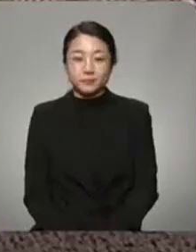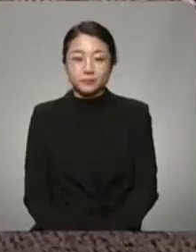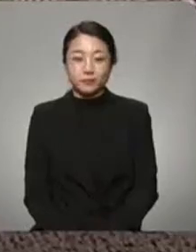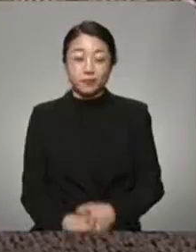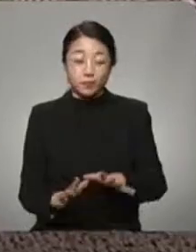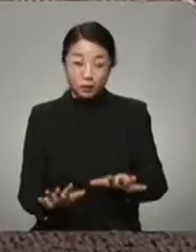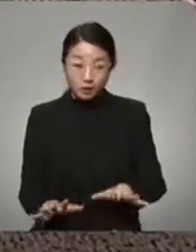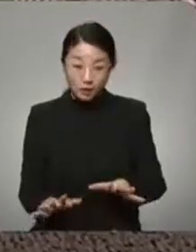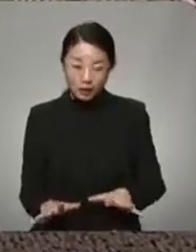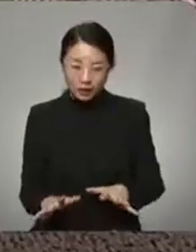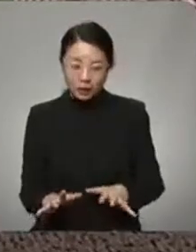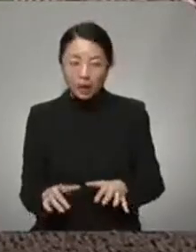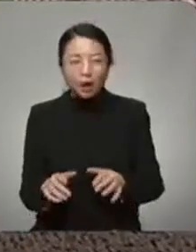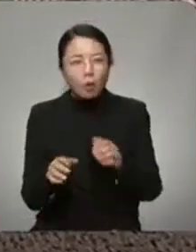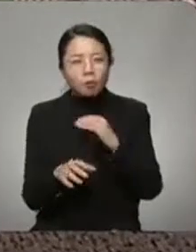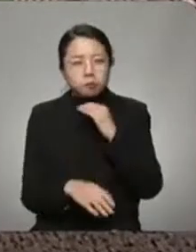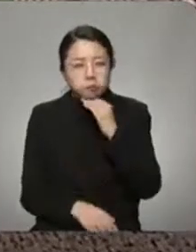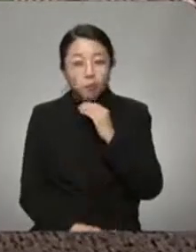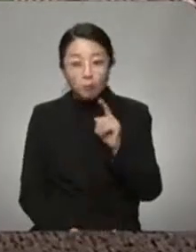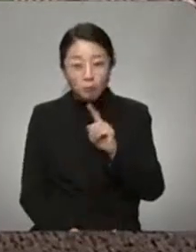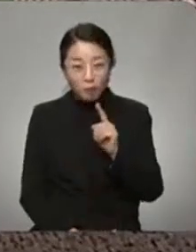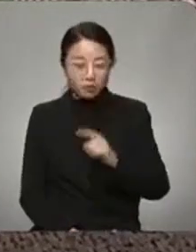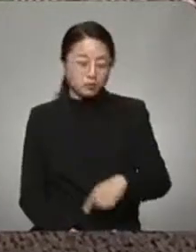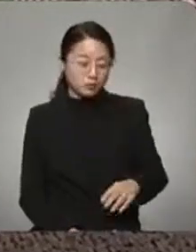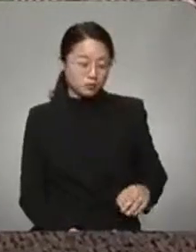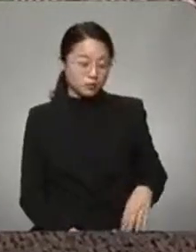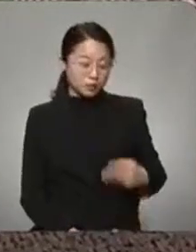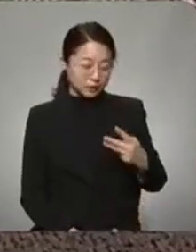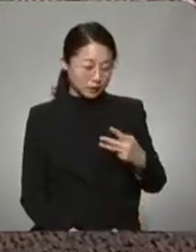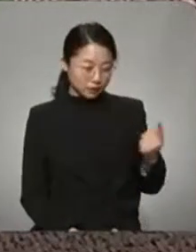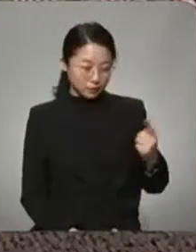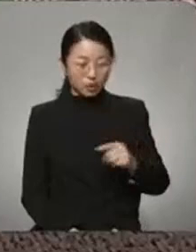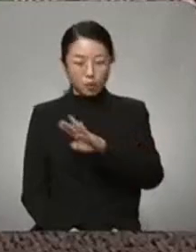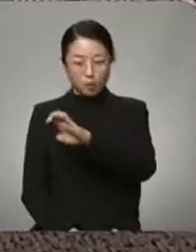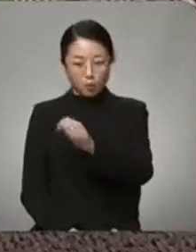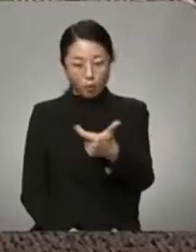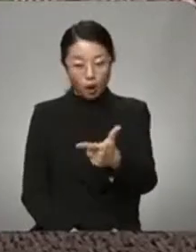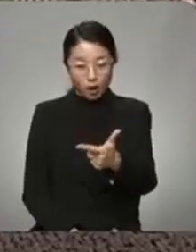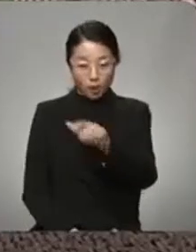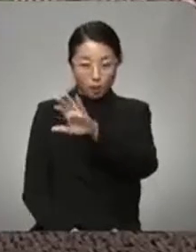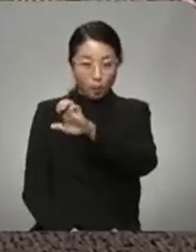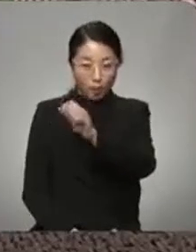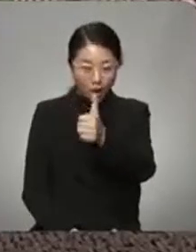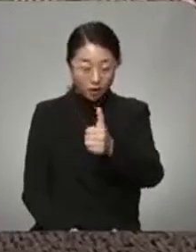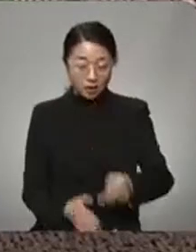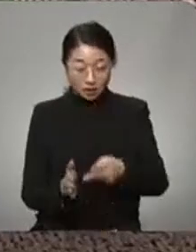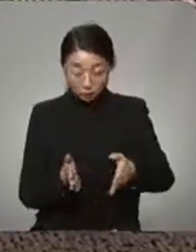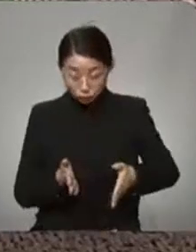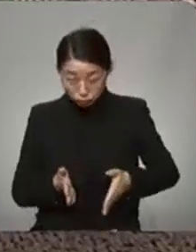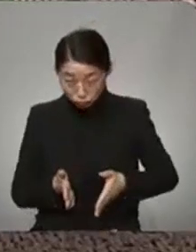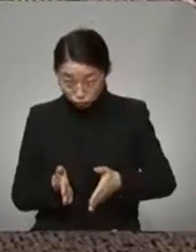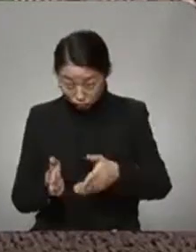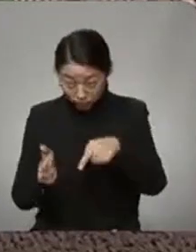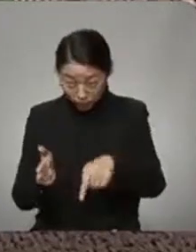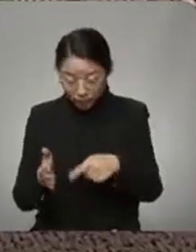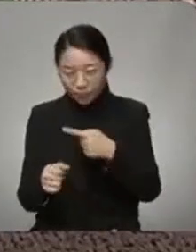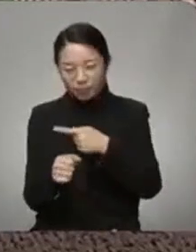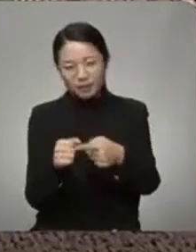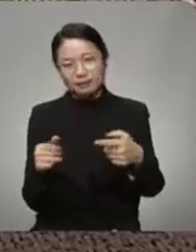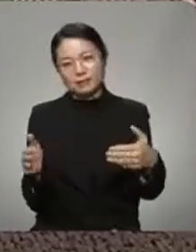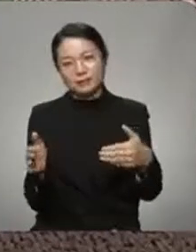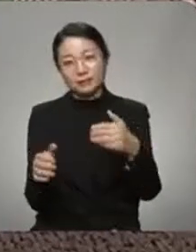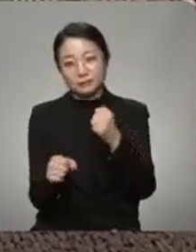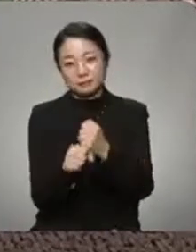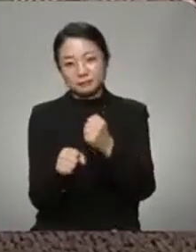오랜 기간 진행 중인 동해 중부선 철도 3척 경북포항 구간 공사가 내년 말 마무리될 전망입니다 강릉과 부산을